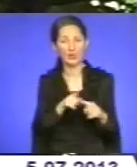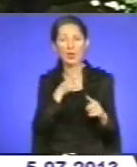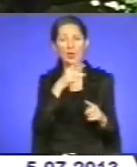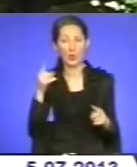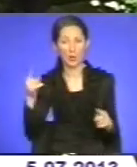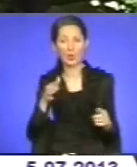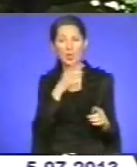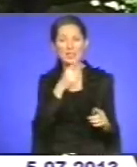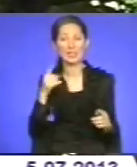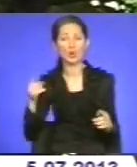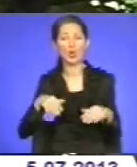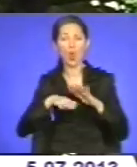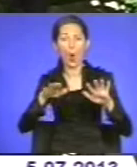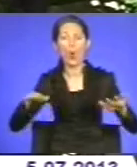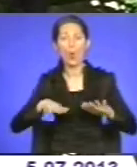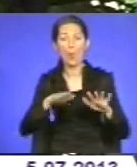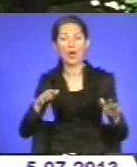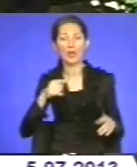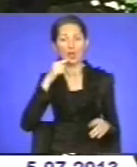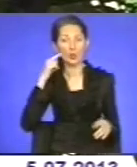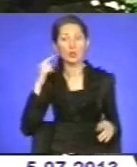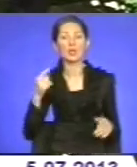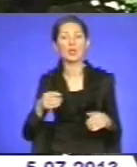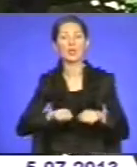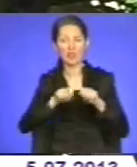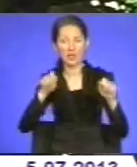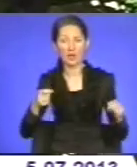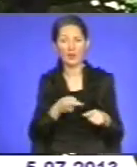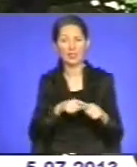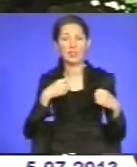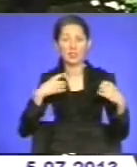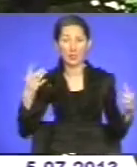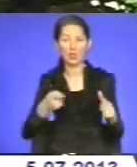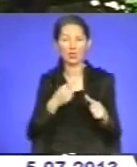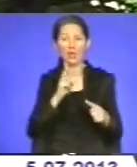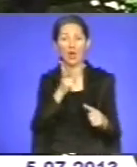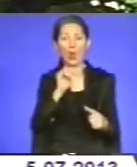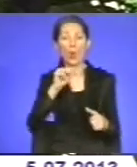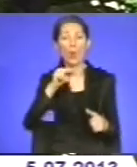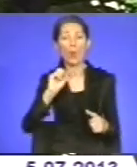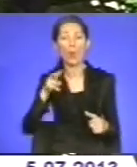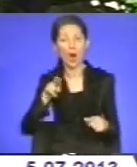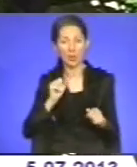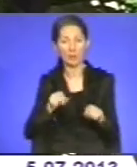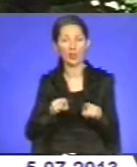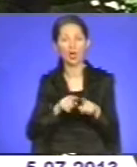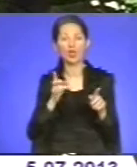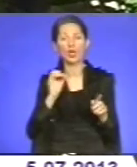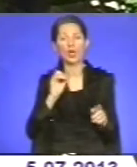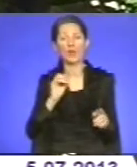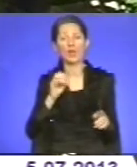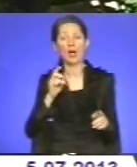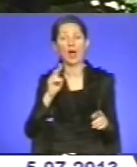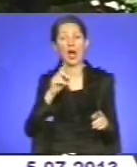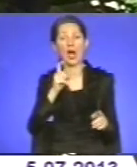Русі відкривався. Так? І це свято називали Купала. Оскільки Іван Хреститель хрестив Христа, також є зв'язаний з водою,